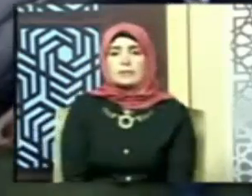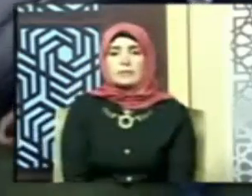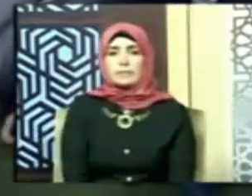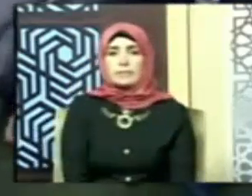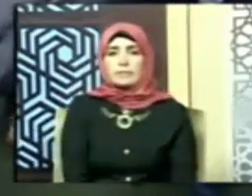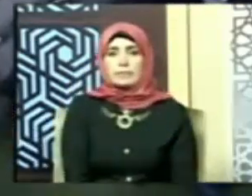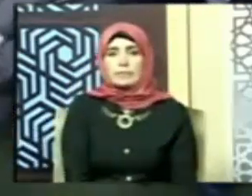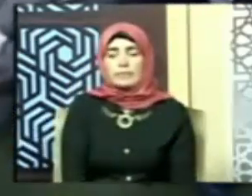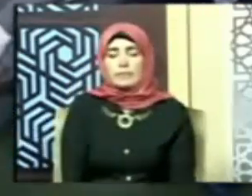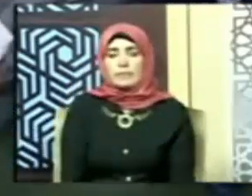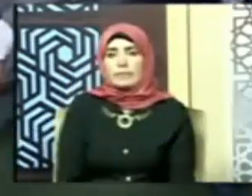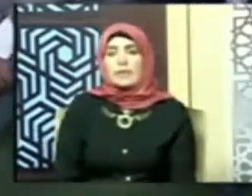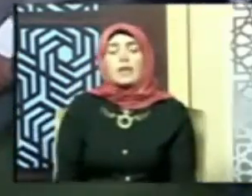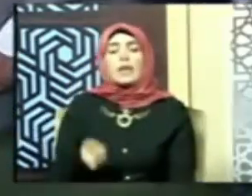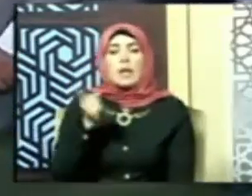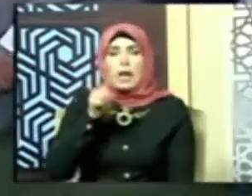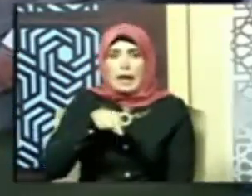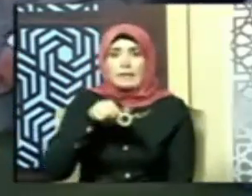حتى